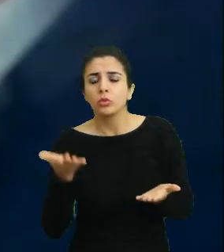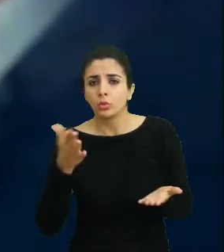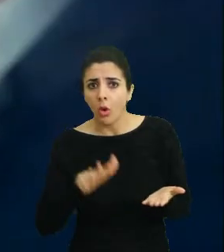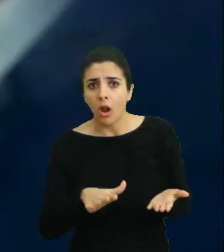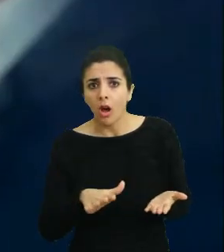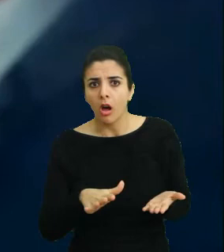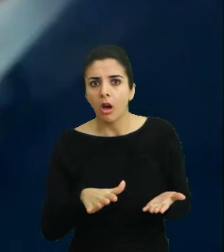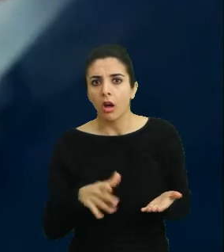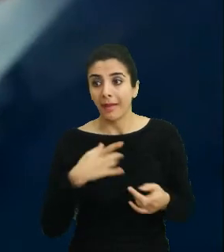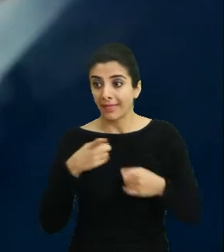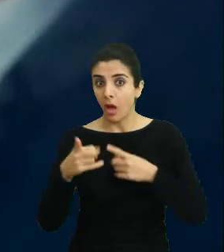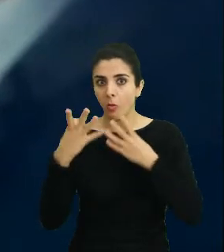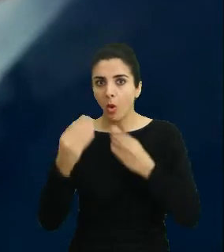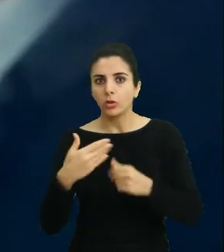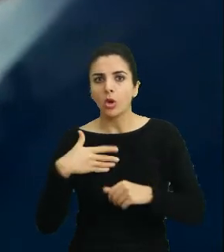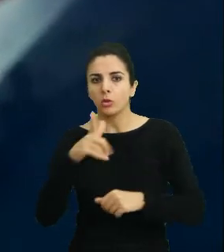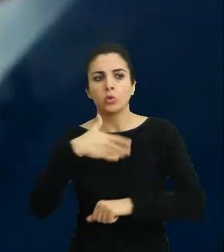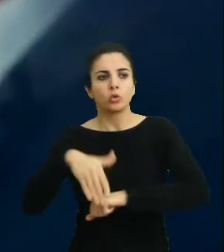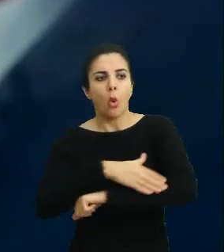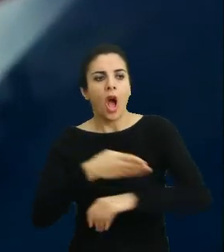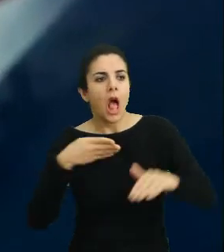işte ben onu takip ederken bir sokağa girdi.